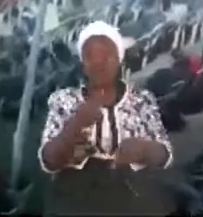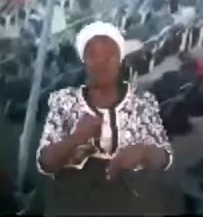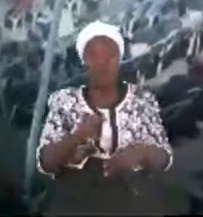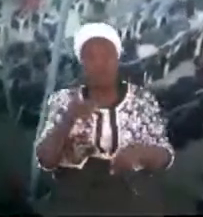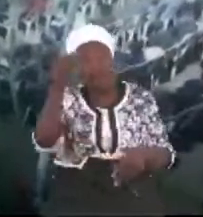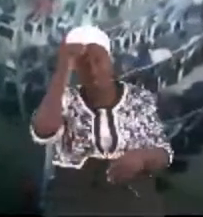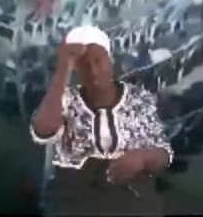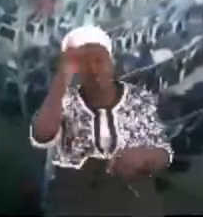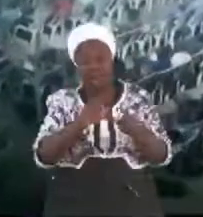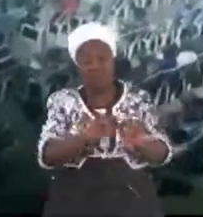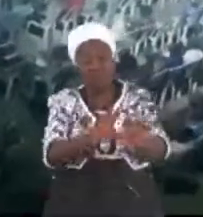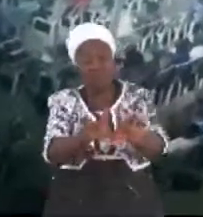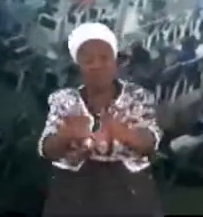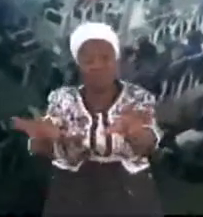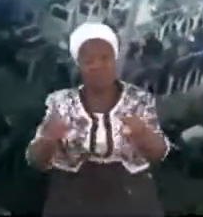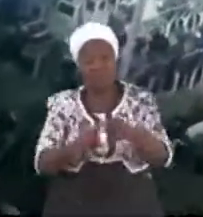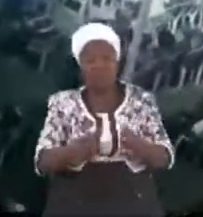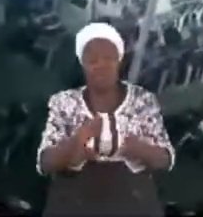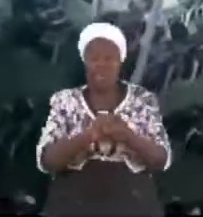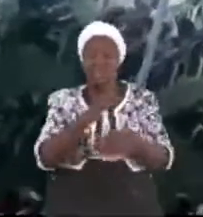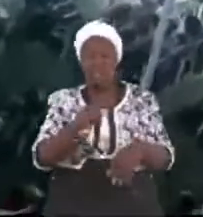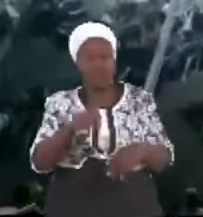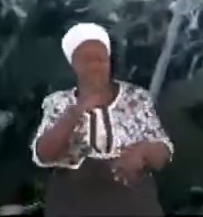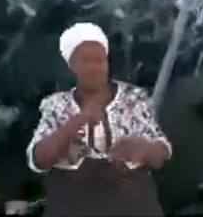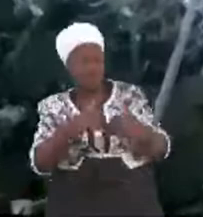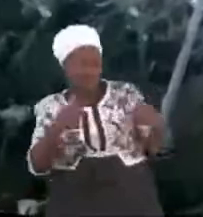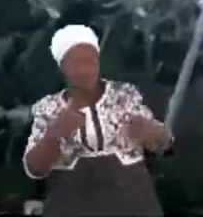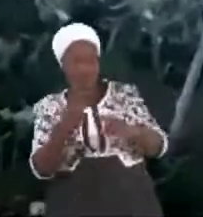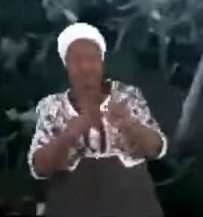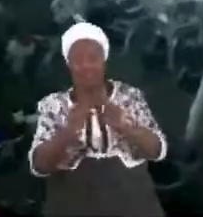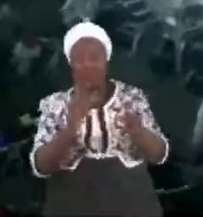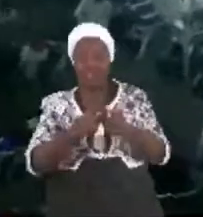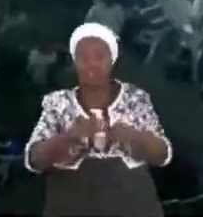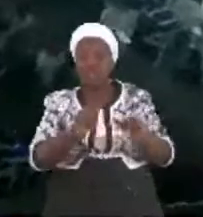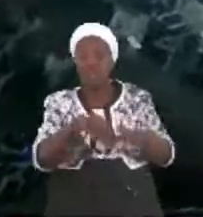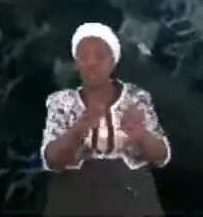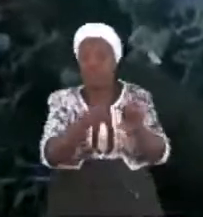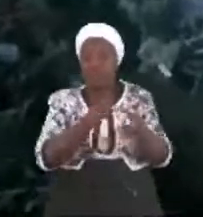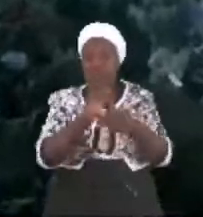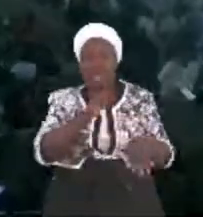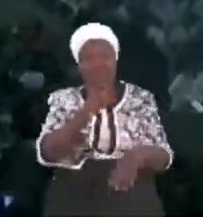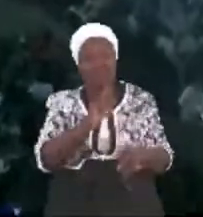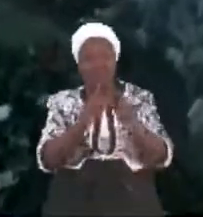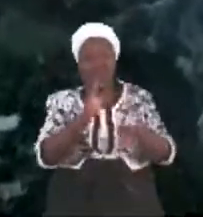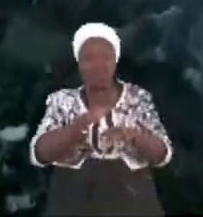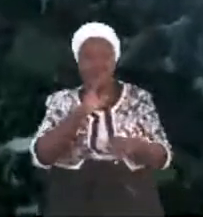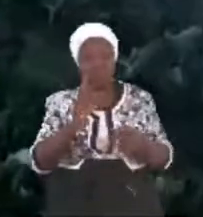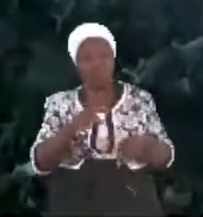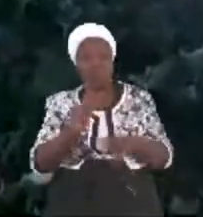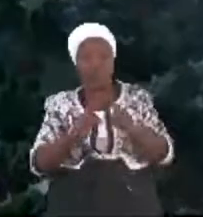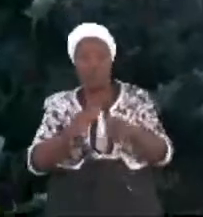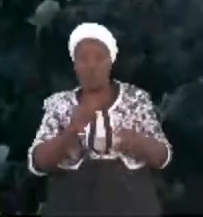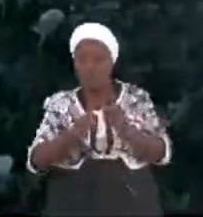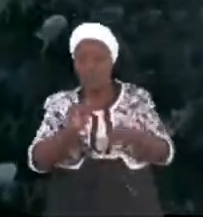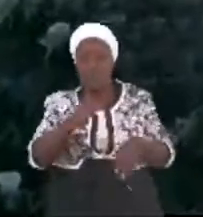on dit, ah, tu dois être isolé et tu dois rester dans un lieu confiné. Tu ne peux pas parler aux gens, les gens ne peuvent pas te parler